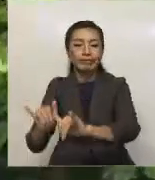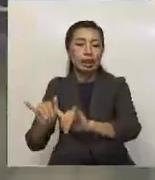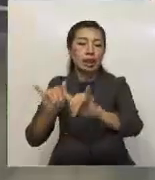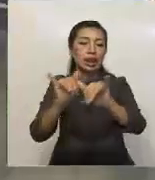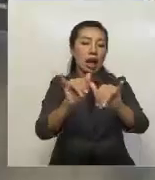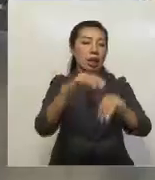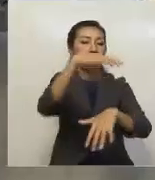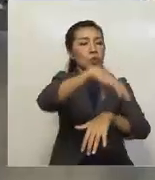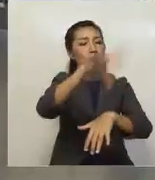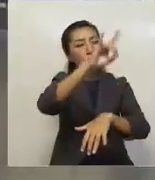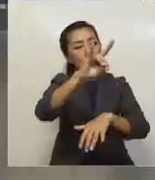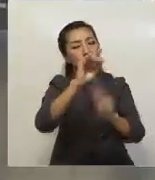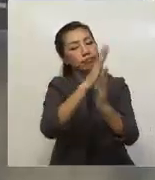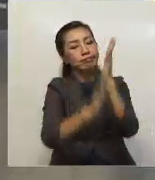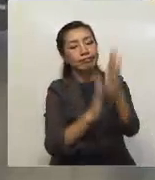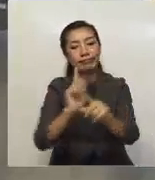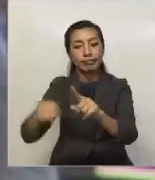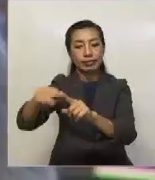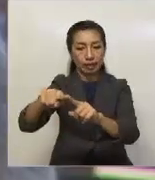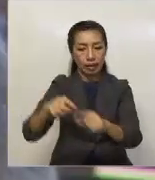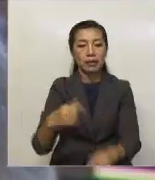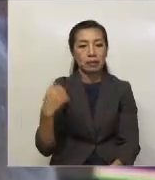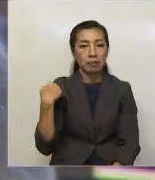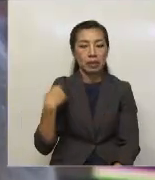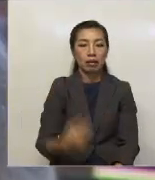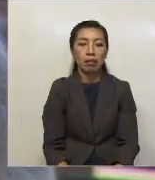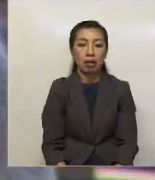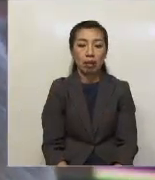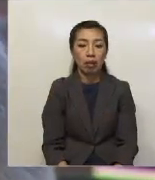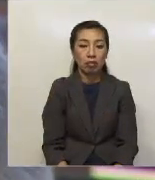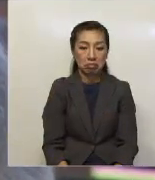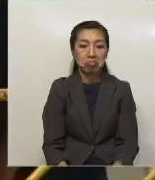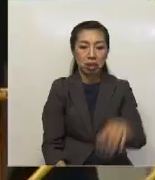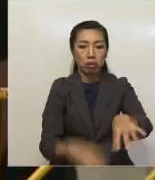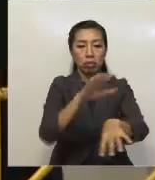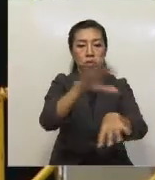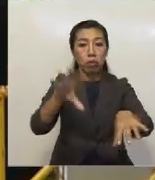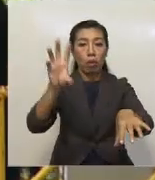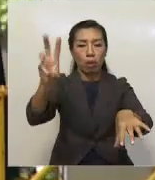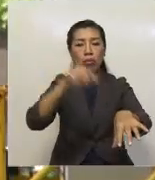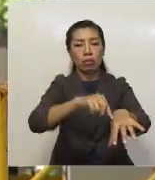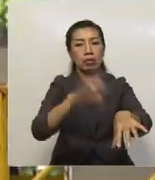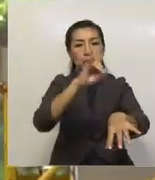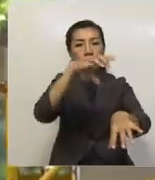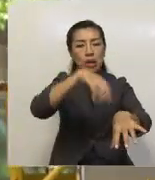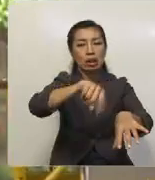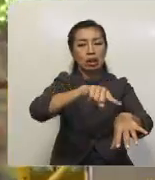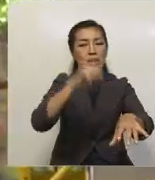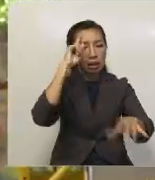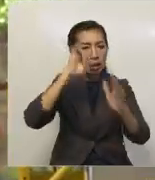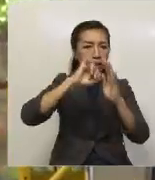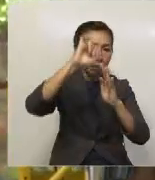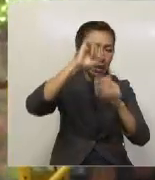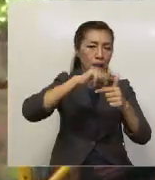สวนสัตว์ต่างๆภายใต้การบริหารขององค์การสวนสัตว์จำนวน6แห่งด้วยกันนะครับก็คือสวนสัตว์เขาเขียวเชียง